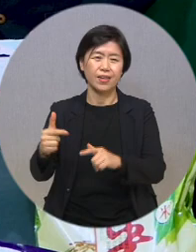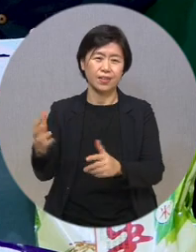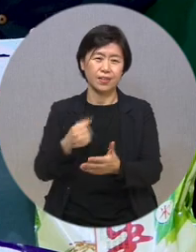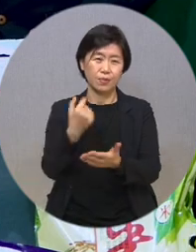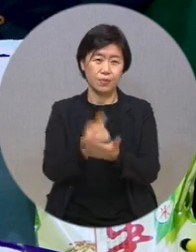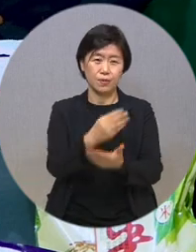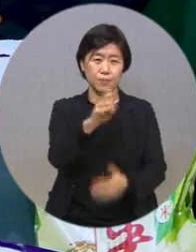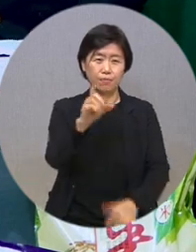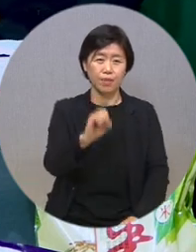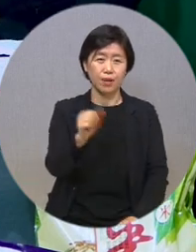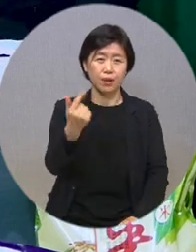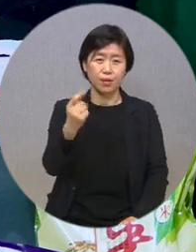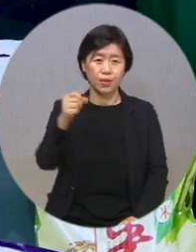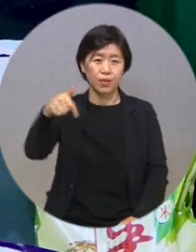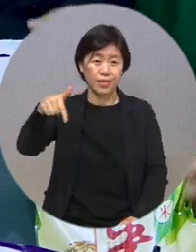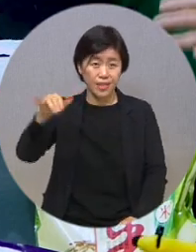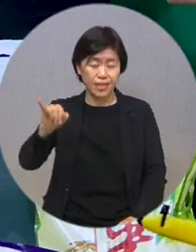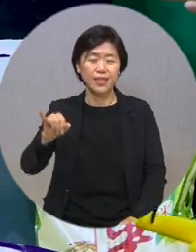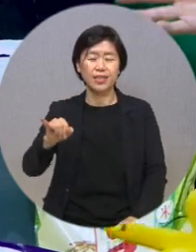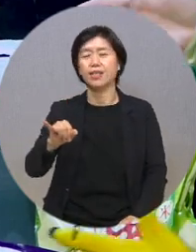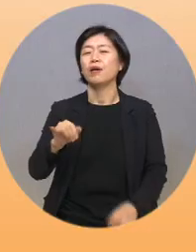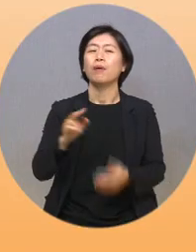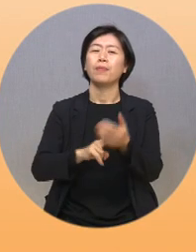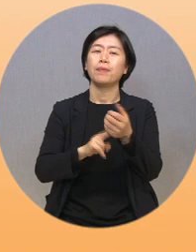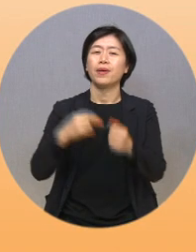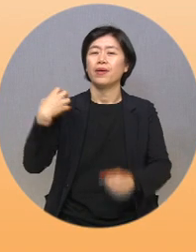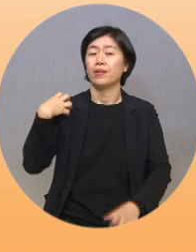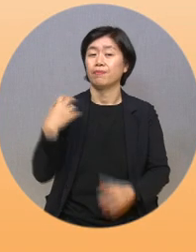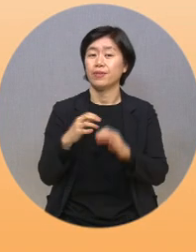담당 선생님 모시도록 하겠습니다. 어서오세요. 어서오세요.